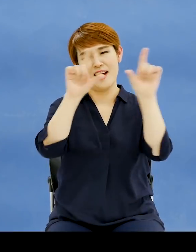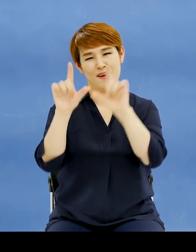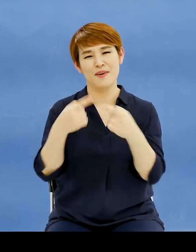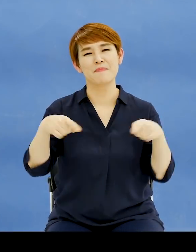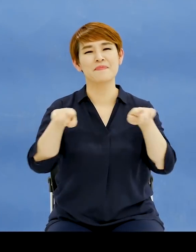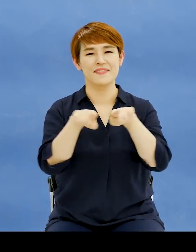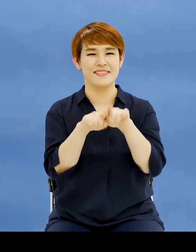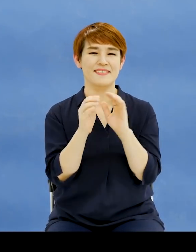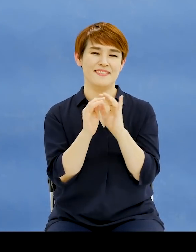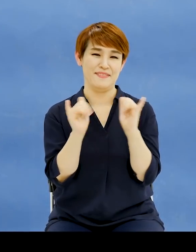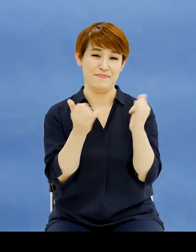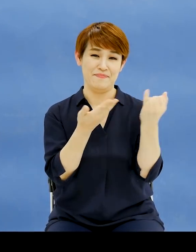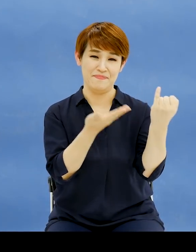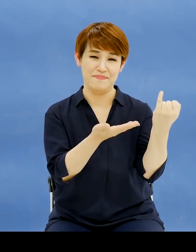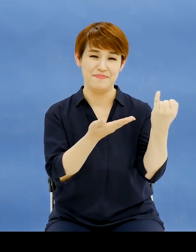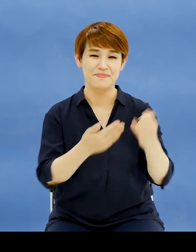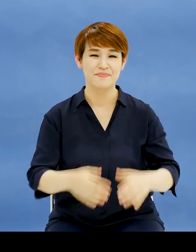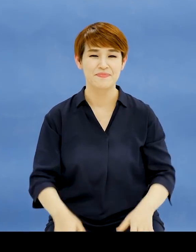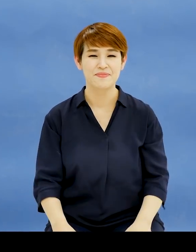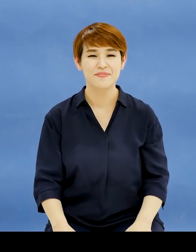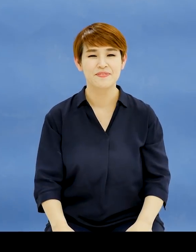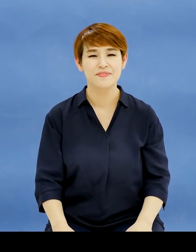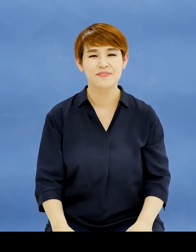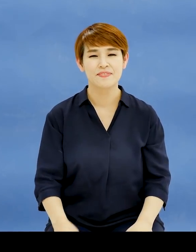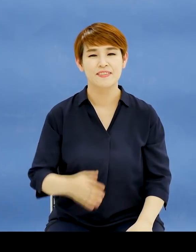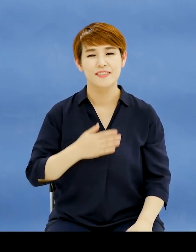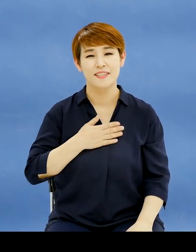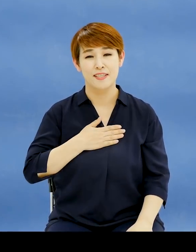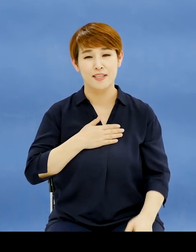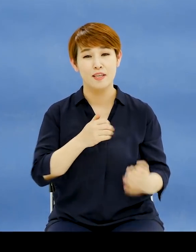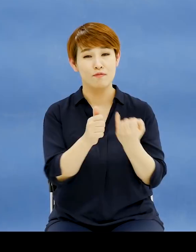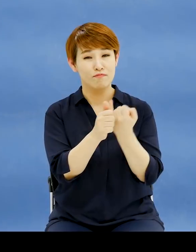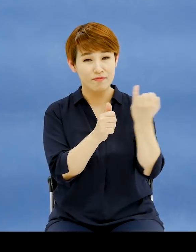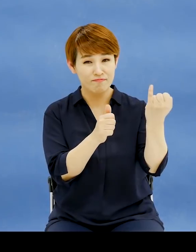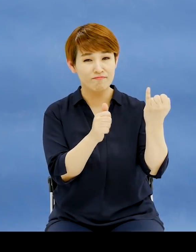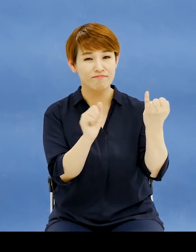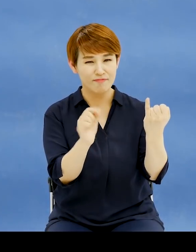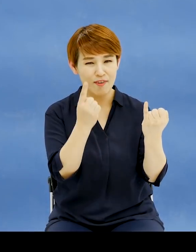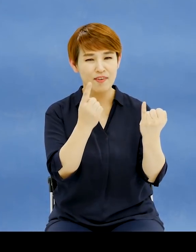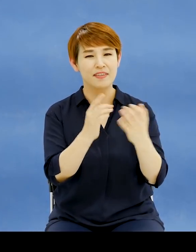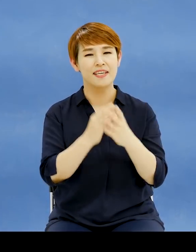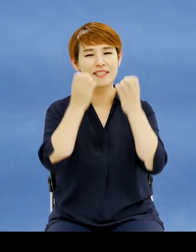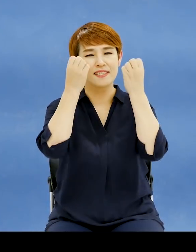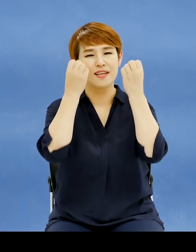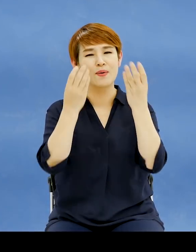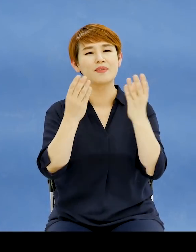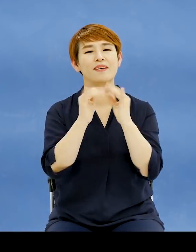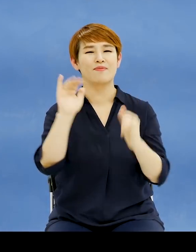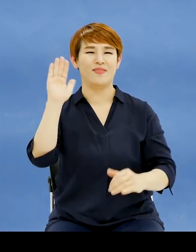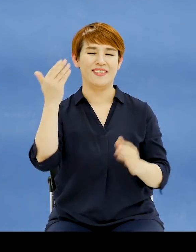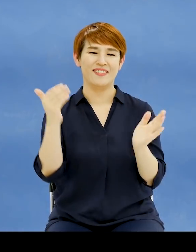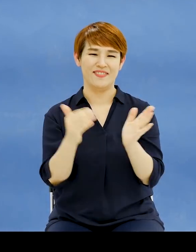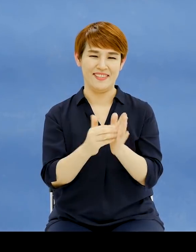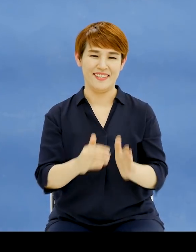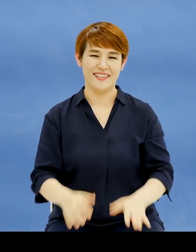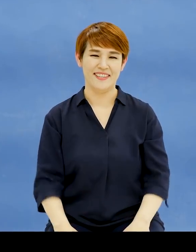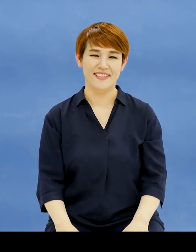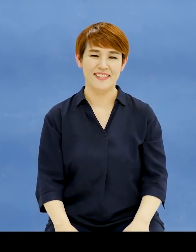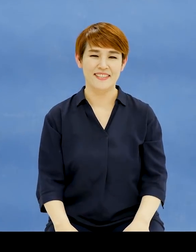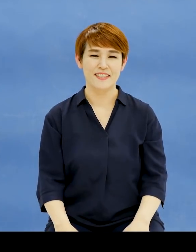and life and ministry. And I'm a better person today because of her. So I want